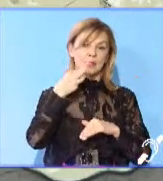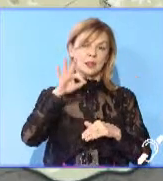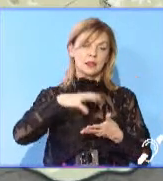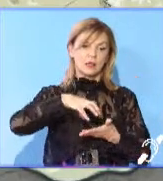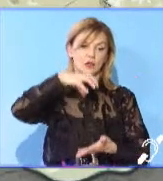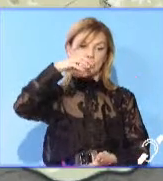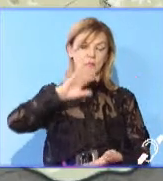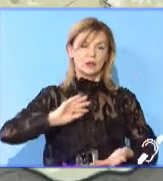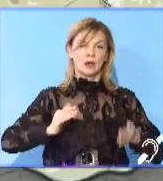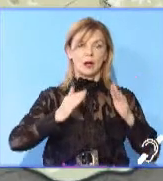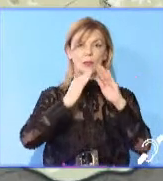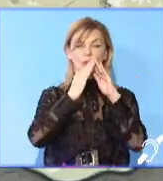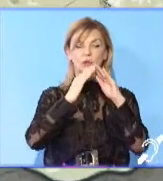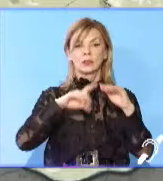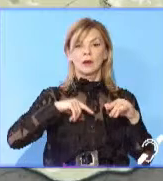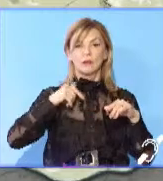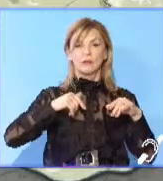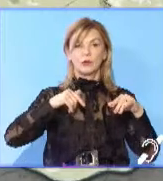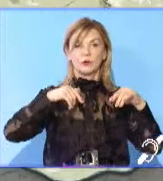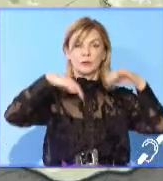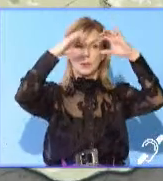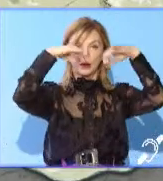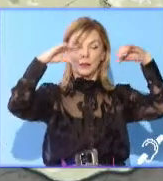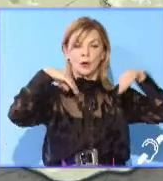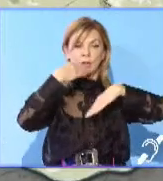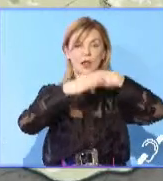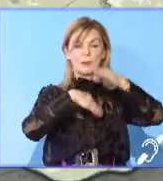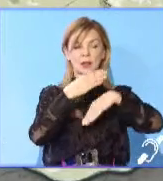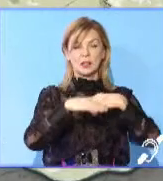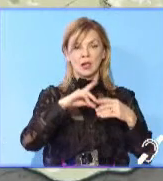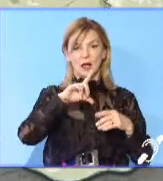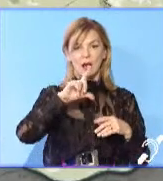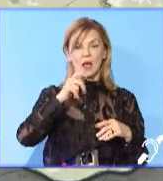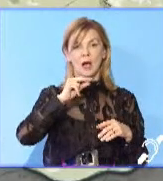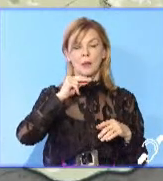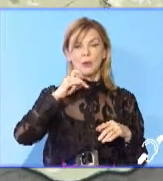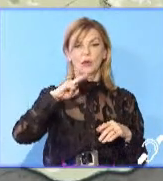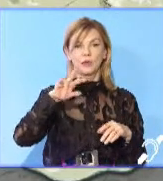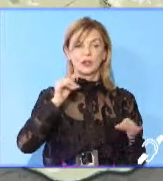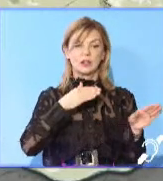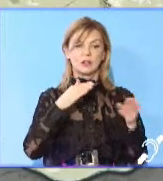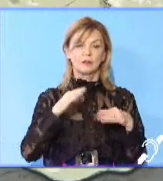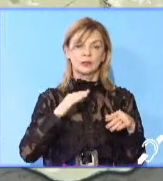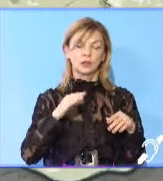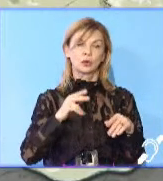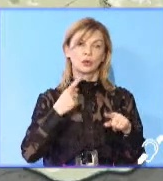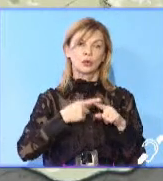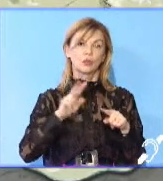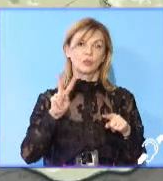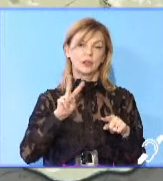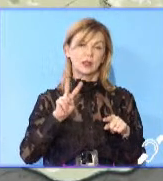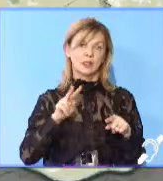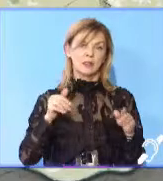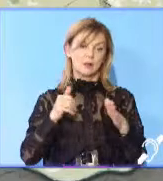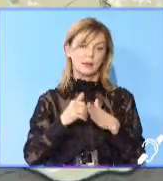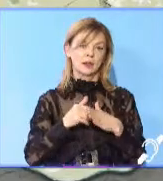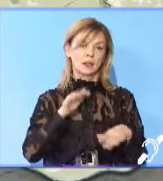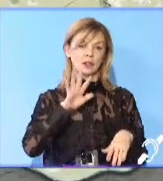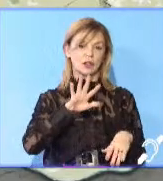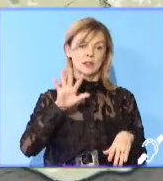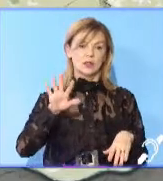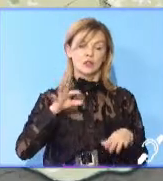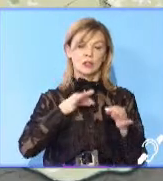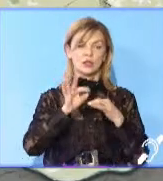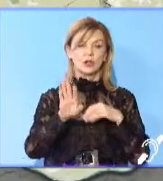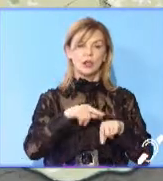pătrat. La munte vor fi precipitații mixte, vântul va sufla slab până la moderat cu intensificări locale cu viteze la rafală de până la 55